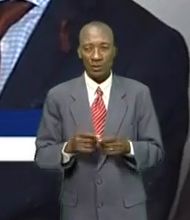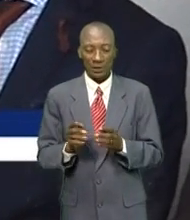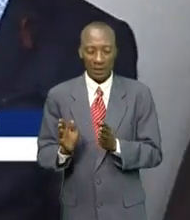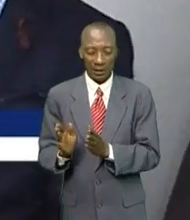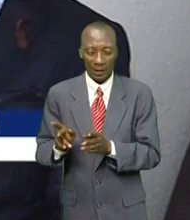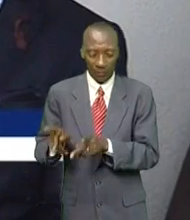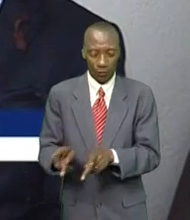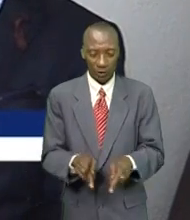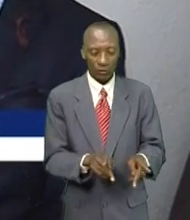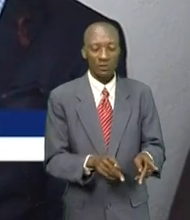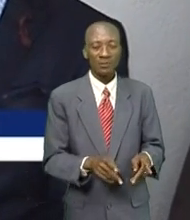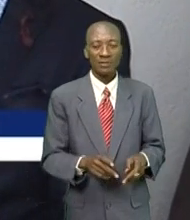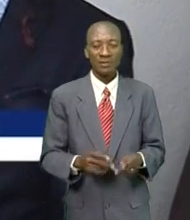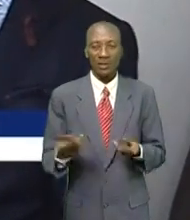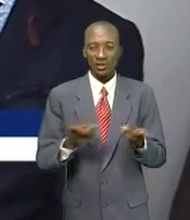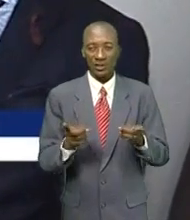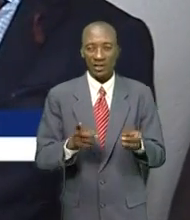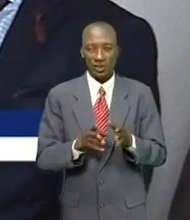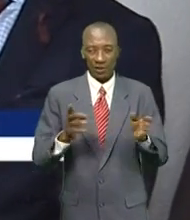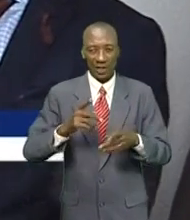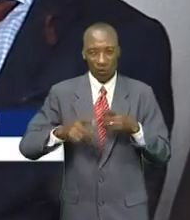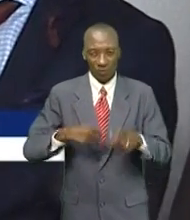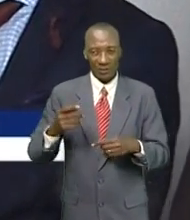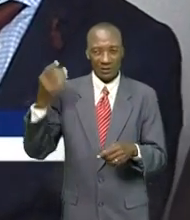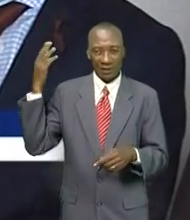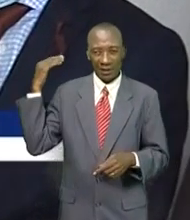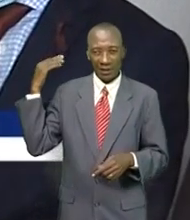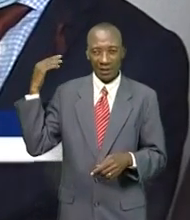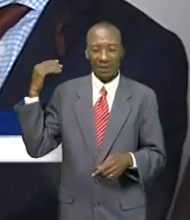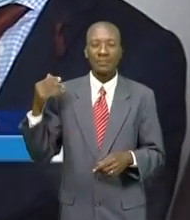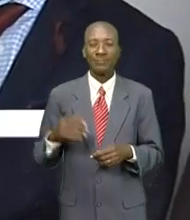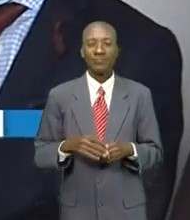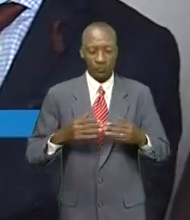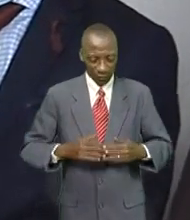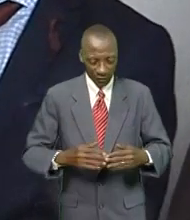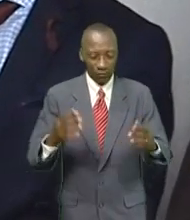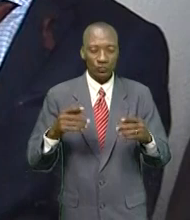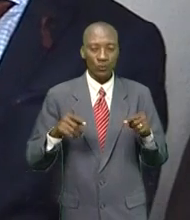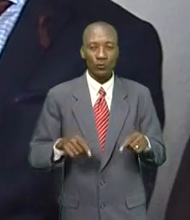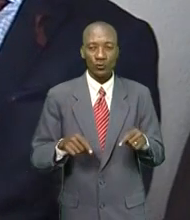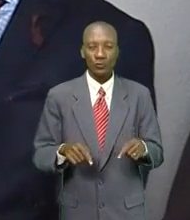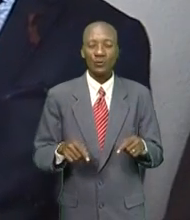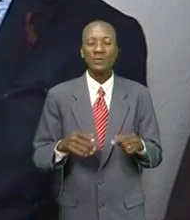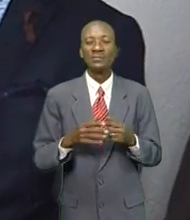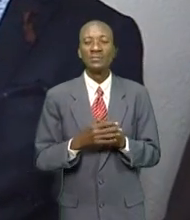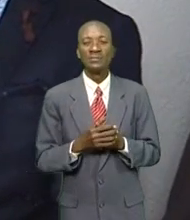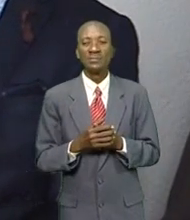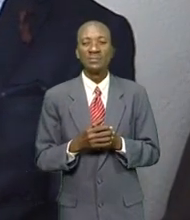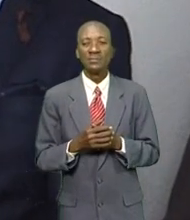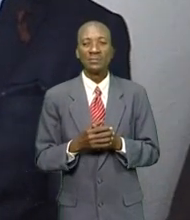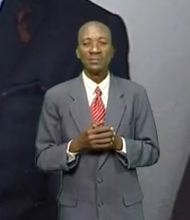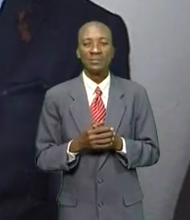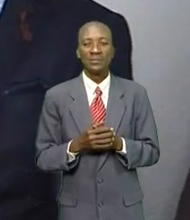commencé avec Shamrock, qui se poursuit aujourd'hui avec MC Télécom et qui